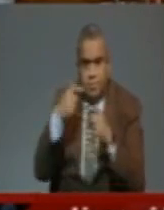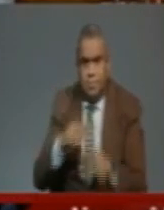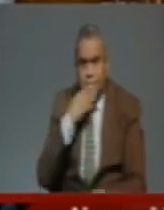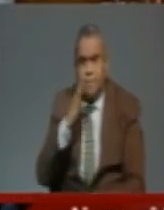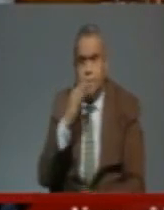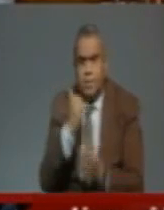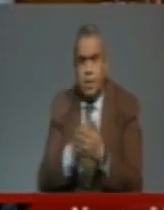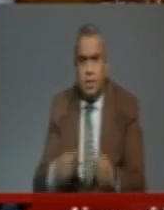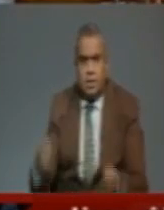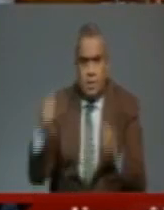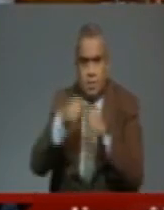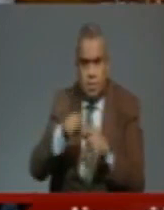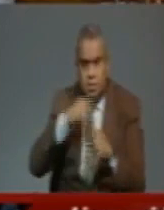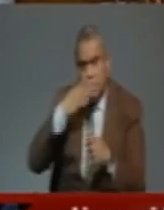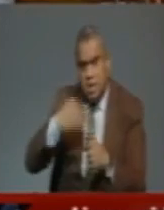الغربيه من ناحيه الشقيقه ليبيا.